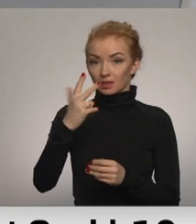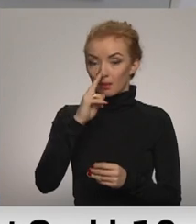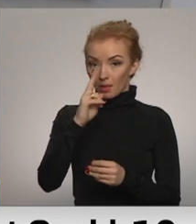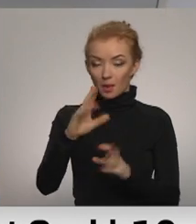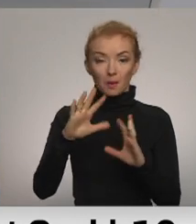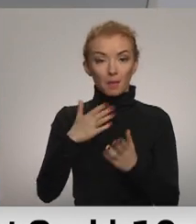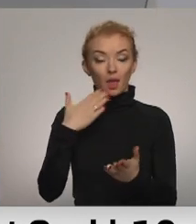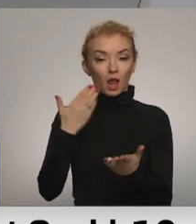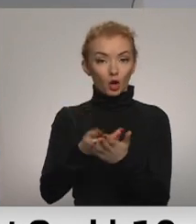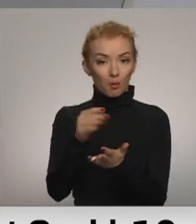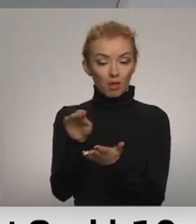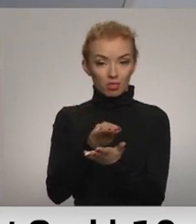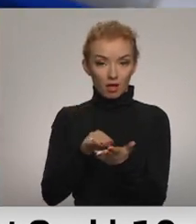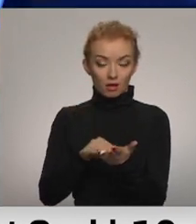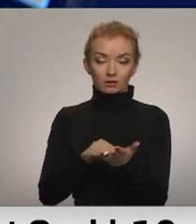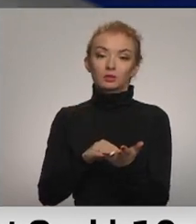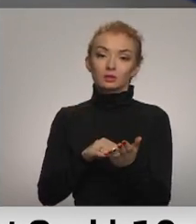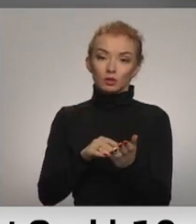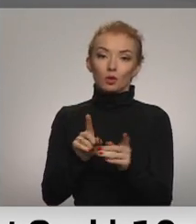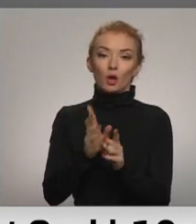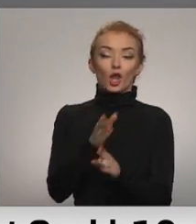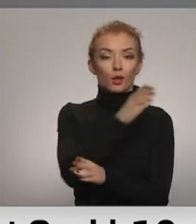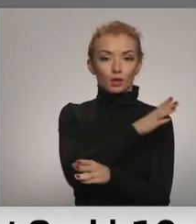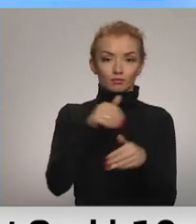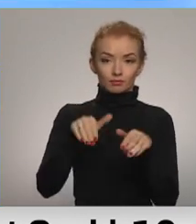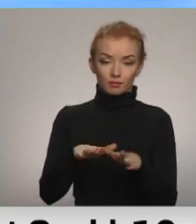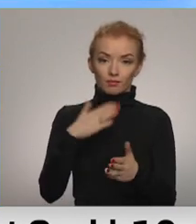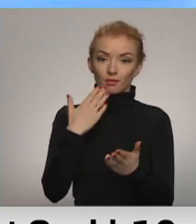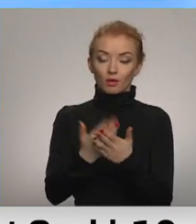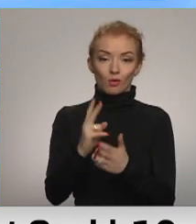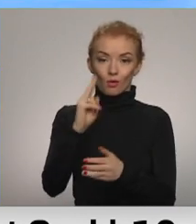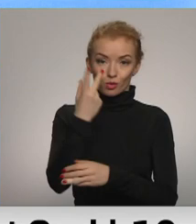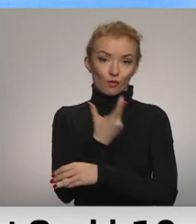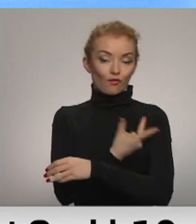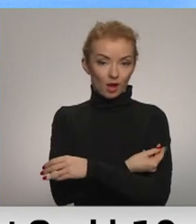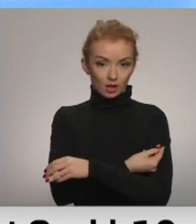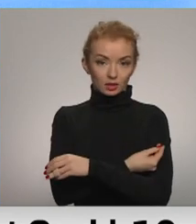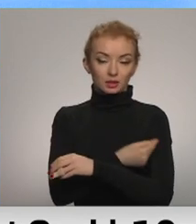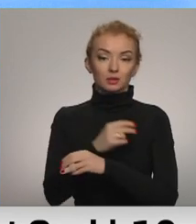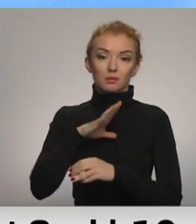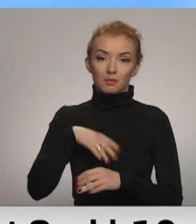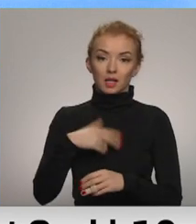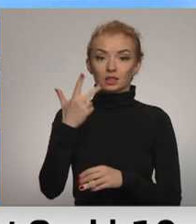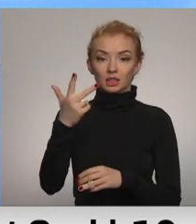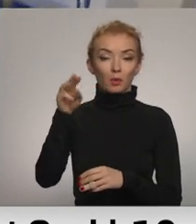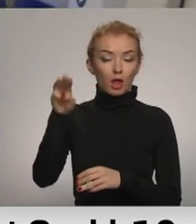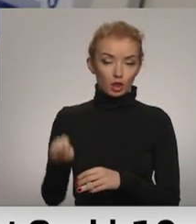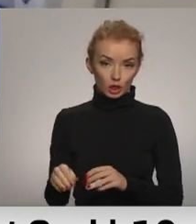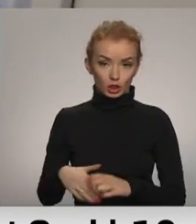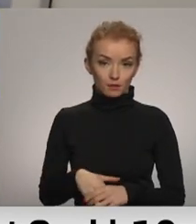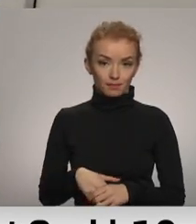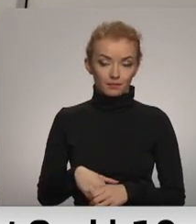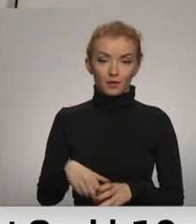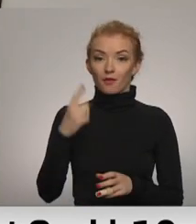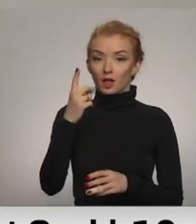savās rekomendācijās pieturas pie iepriekš pieņemtā lēmuma iesakot 2. Bērnu vakcīnas devu ievadīt pēc 3 mēnešiem. Viens